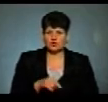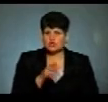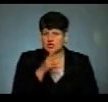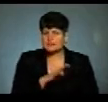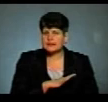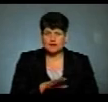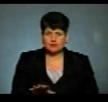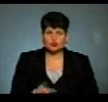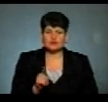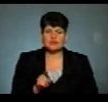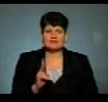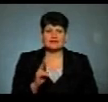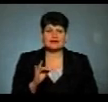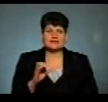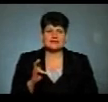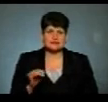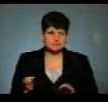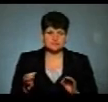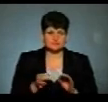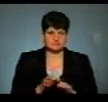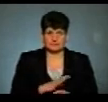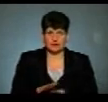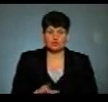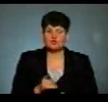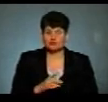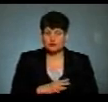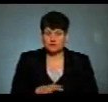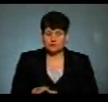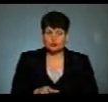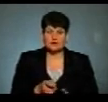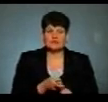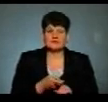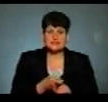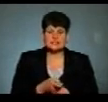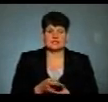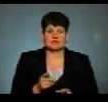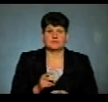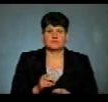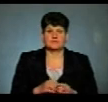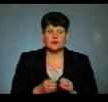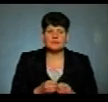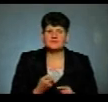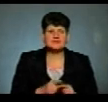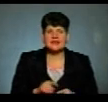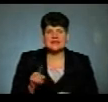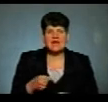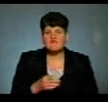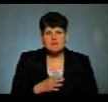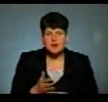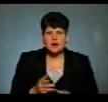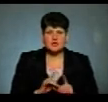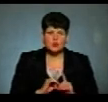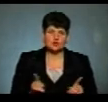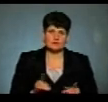було навіть підведено кисню. Чому не було кисню? Тому що інфекційна патологія, вона не вимагала таких